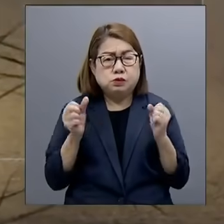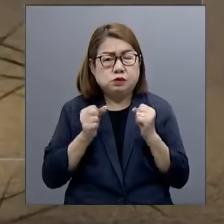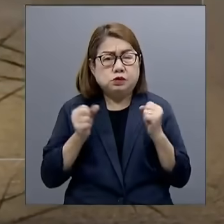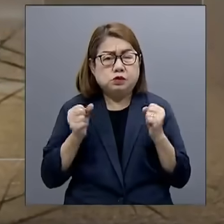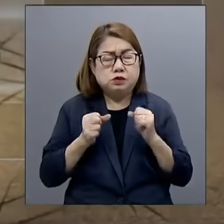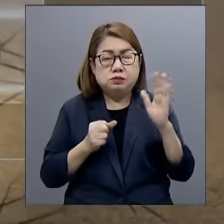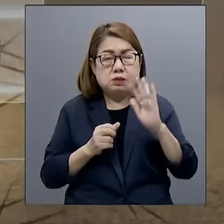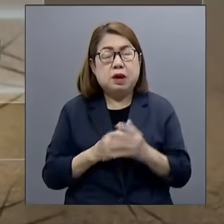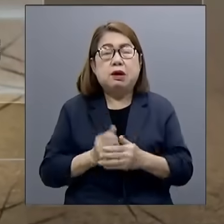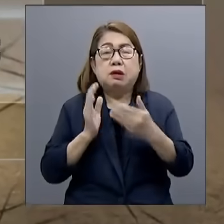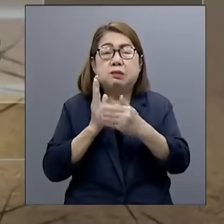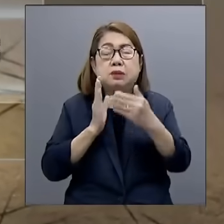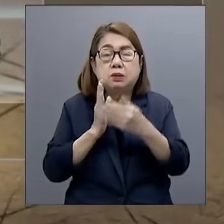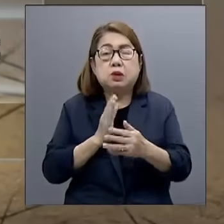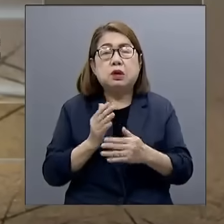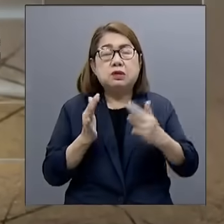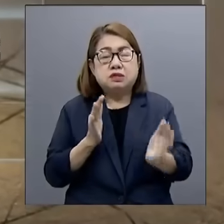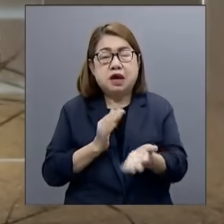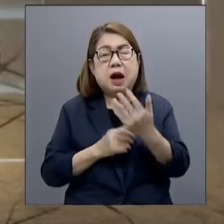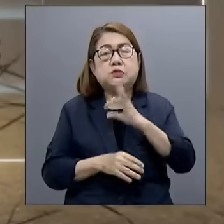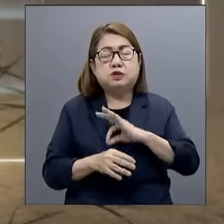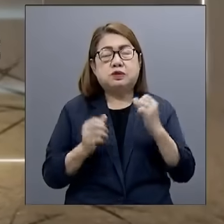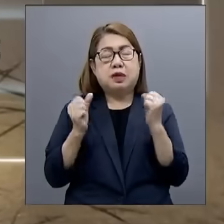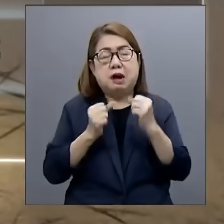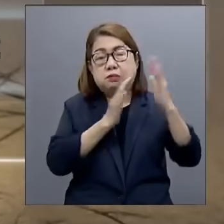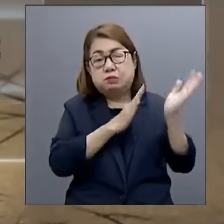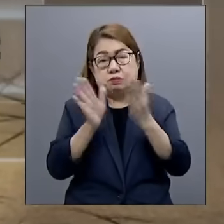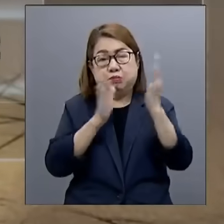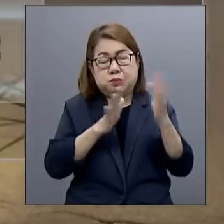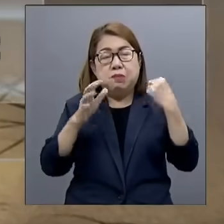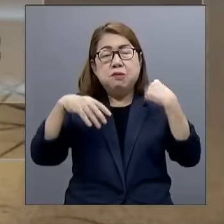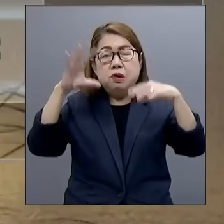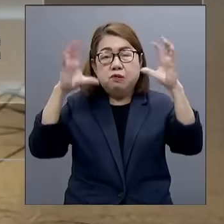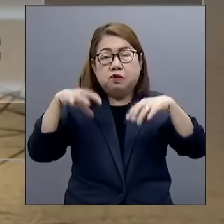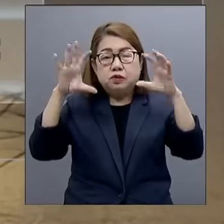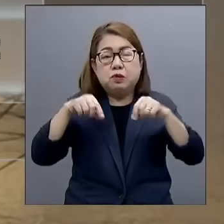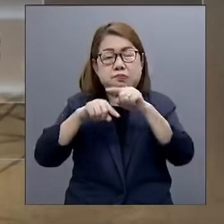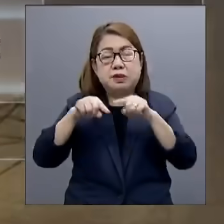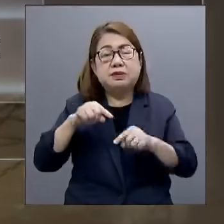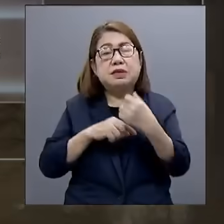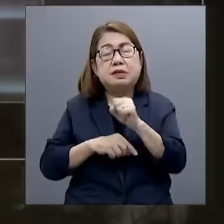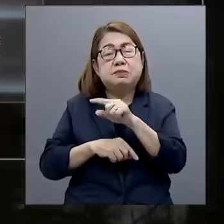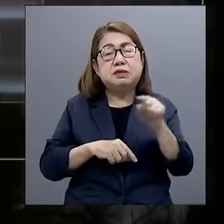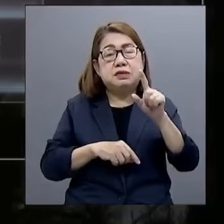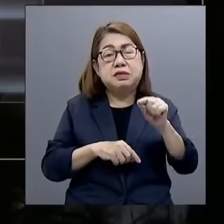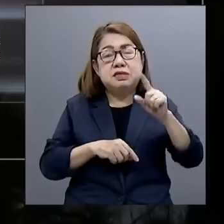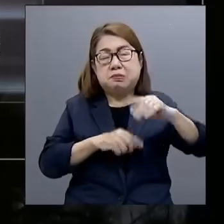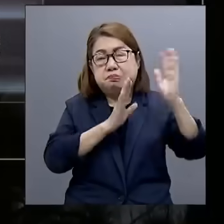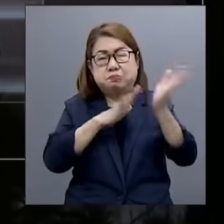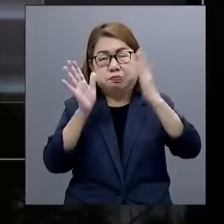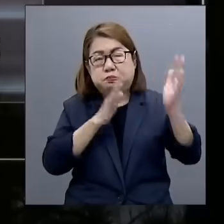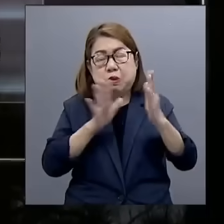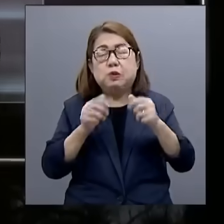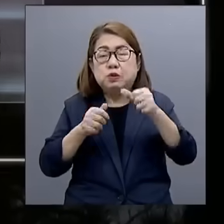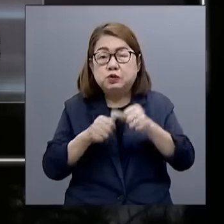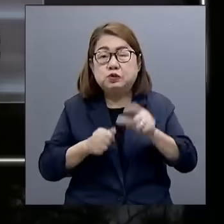เร็วภาคตะวันออกเฉียงเหนืออากาศเย็นในตอนเช้ากับมีลมแรงมีฝนฟ้าคะนอง 10-20% ของพื้นที่กับมีลมกระโชกแรงส่วนม